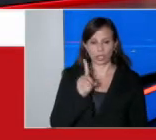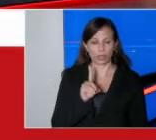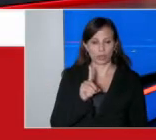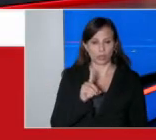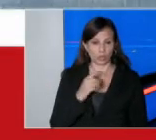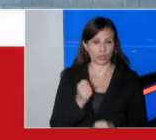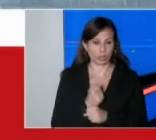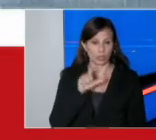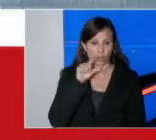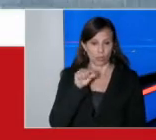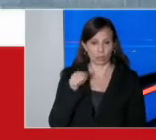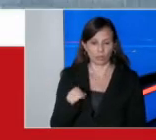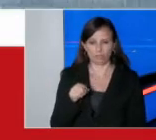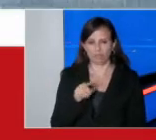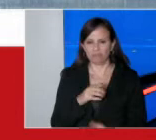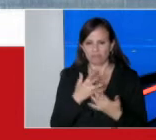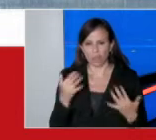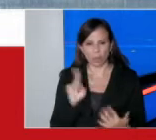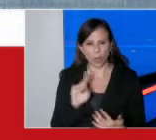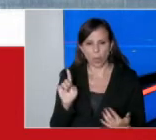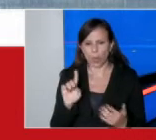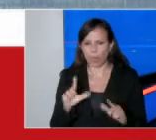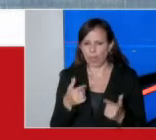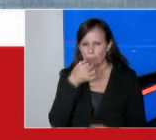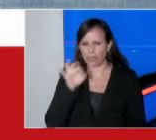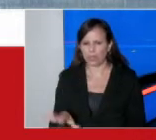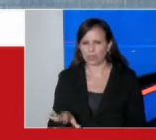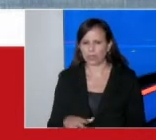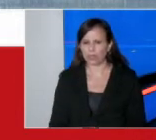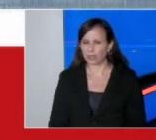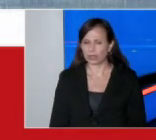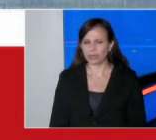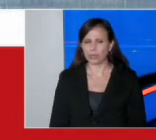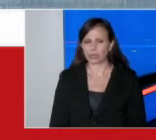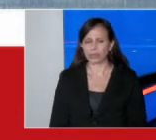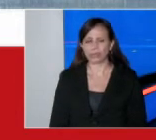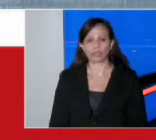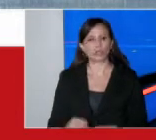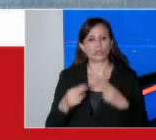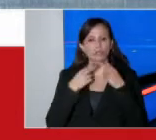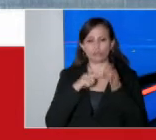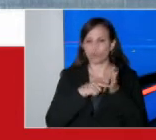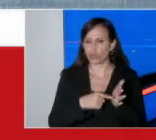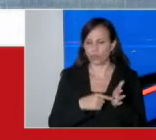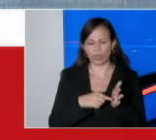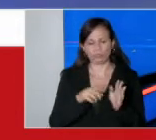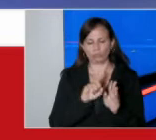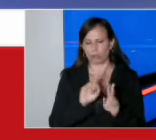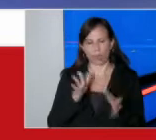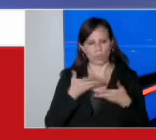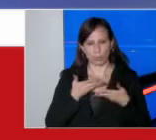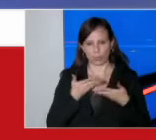שהיא. לא לגמרי ברור למה הוא עזב, נכון או שאני טועה? אז באמת הם לא נתנו לנו סיבה מספיק, הם לא נתנו לנו